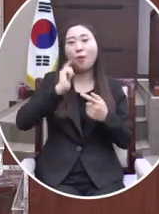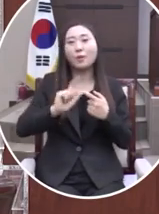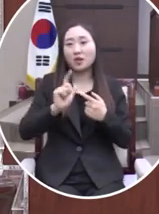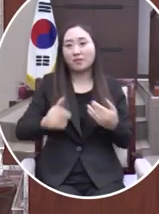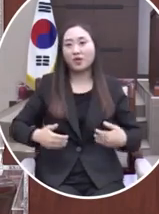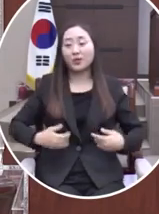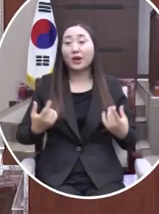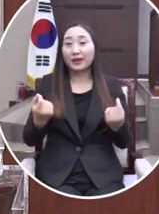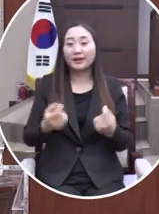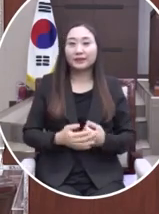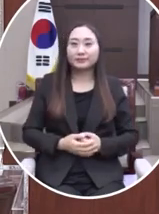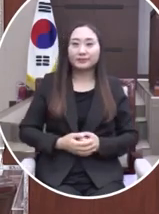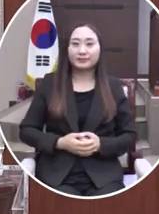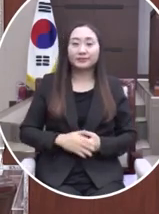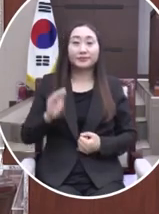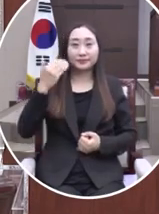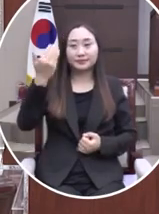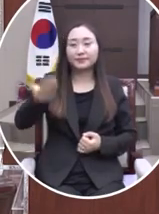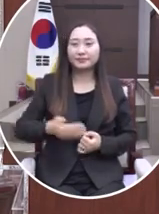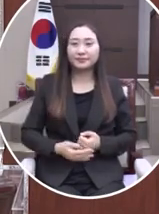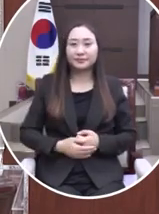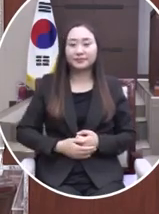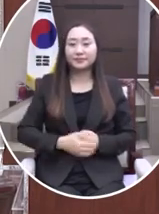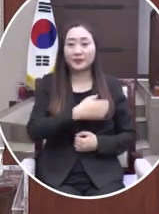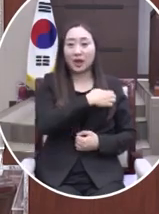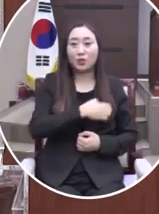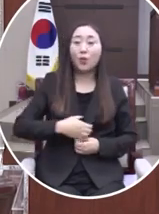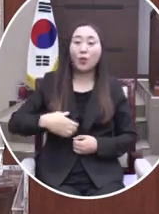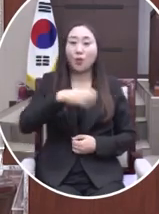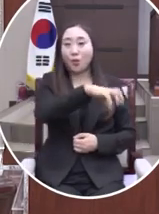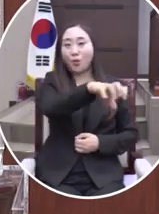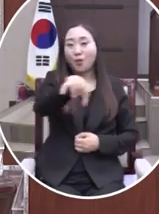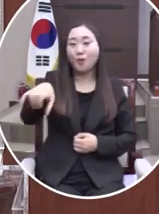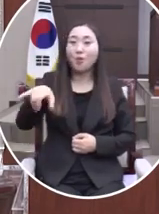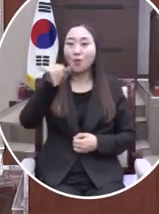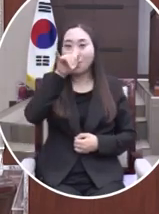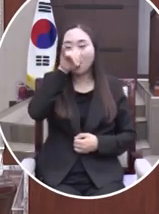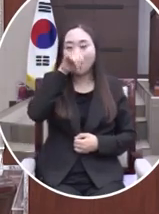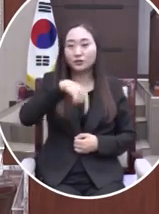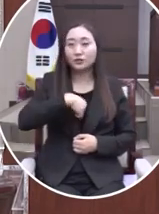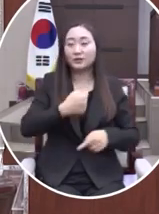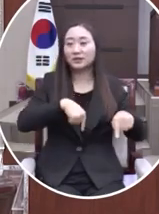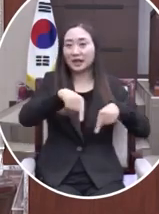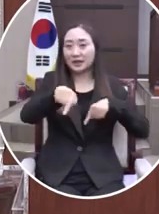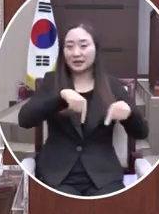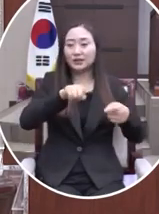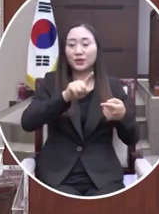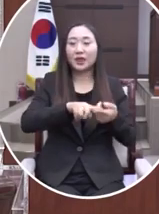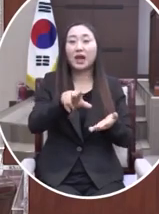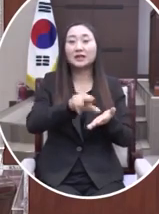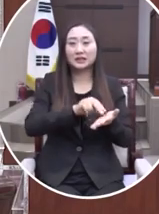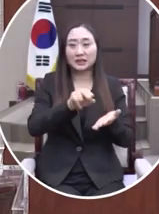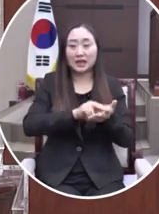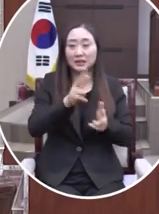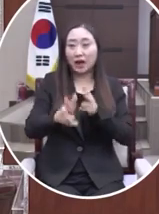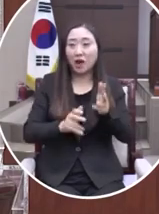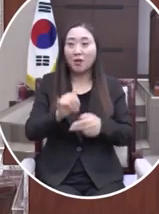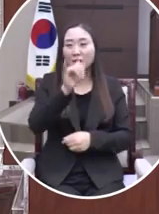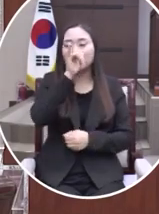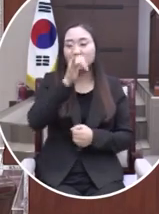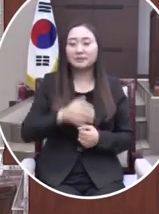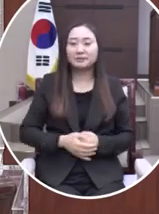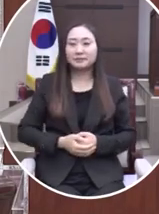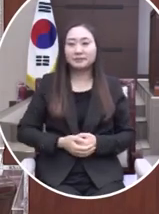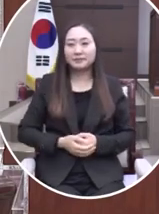있습니다. 다음은 동별 주민자치회가 선정한 의제 사업입니다. 사업 개수는